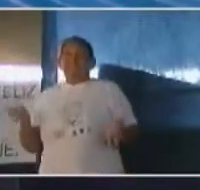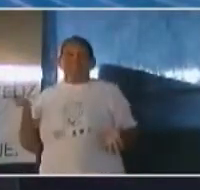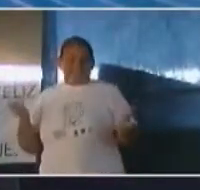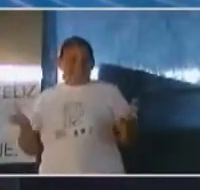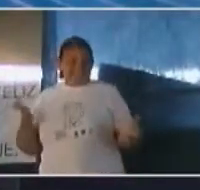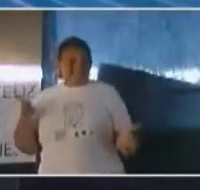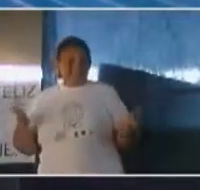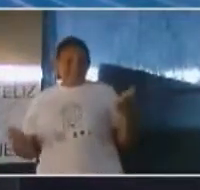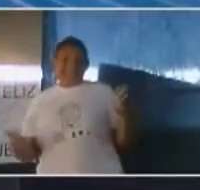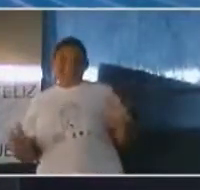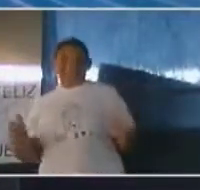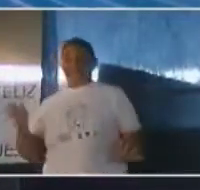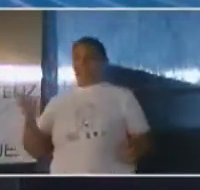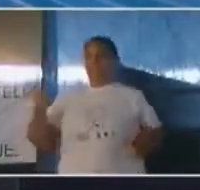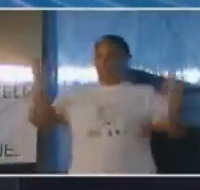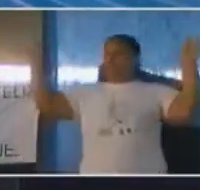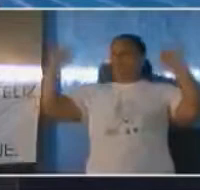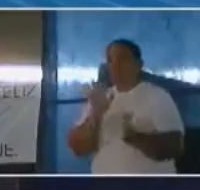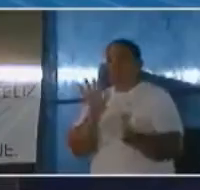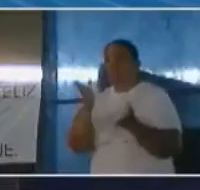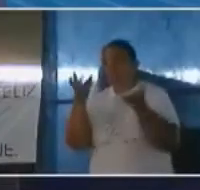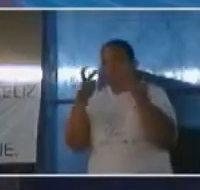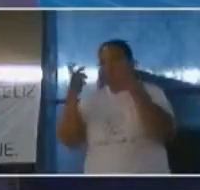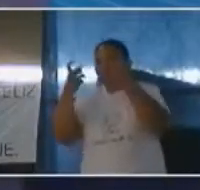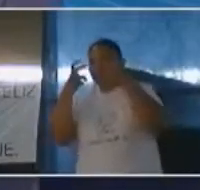com coisas ou com objetos.